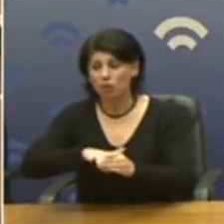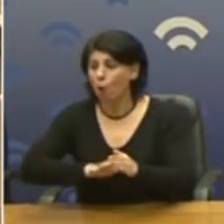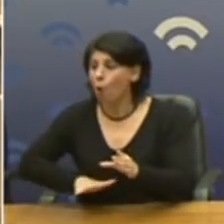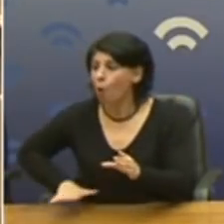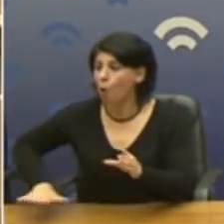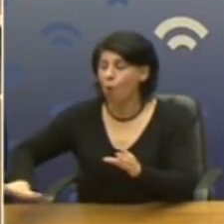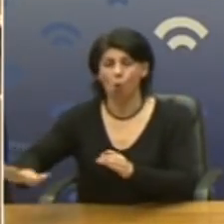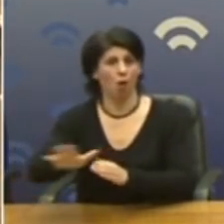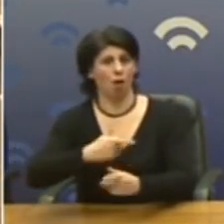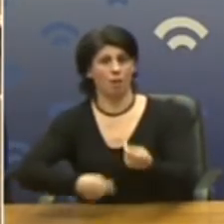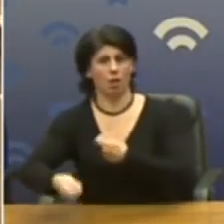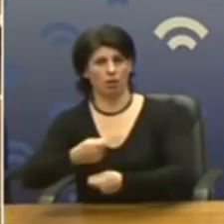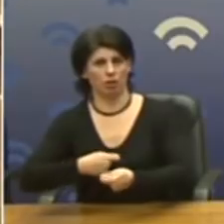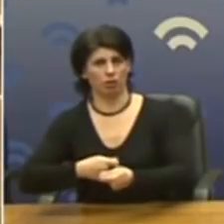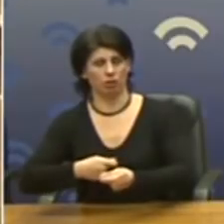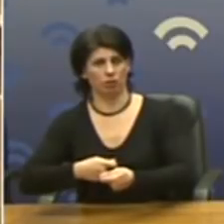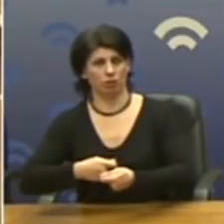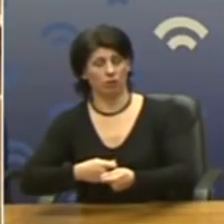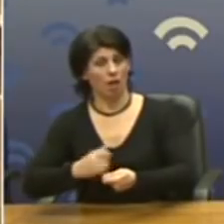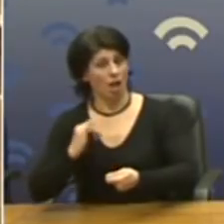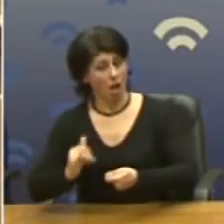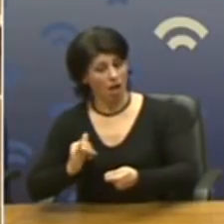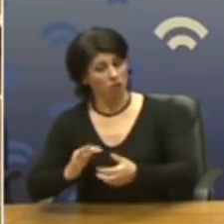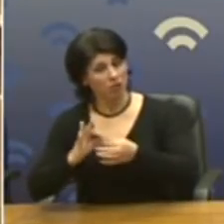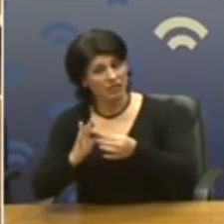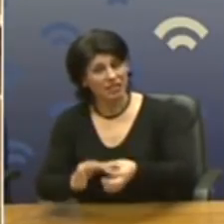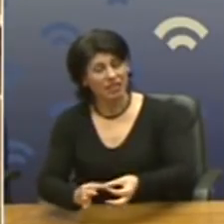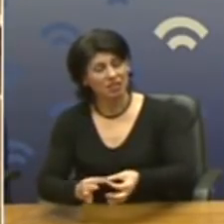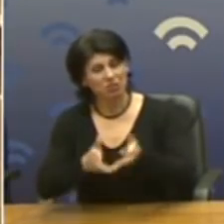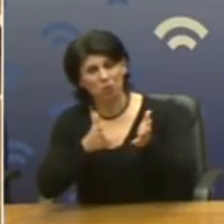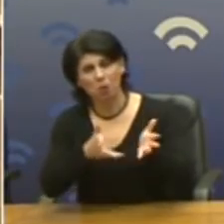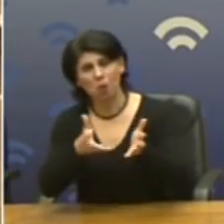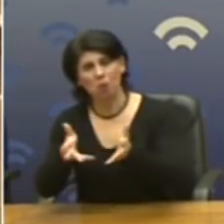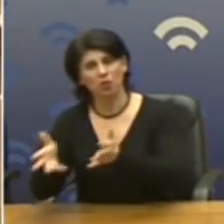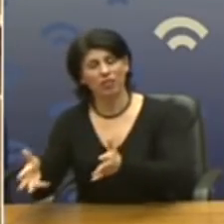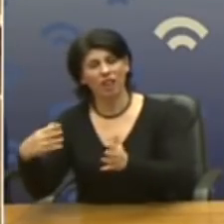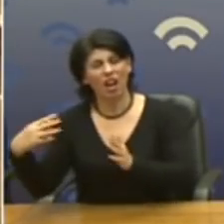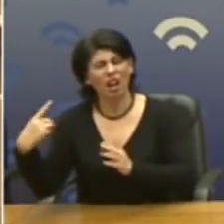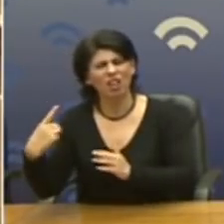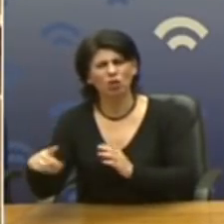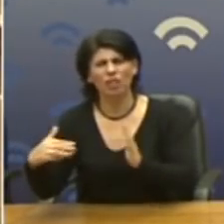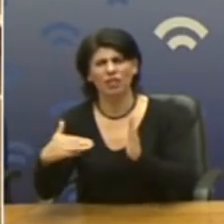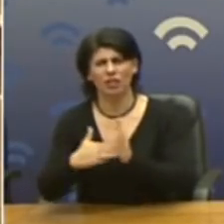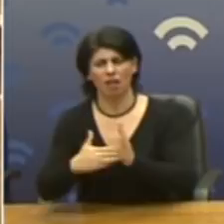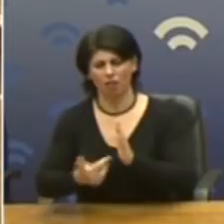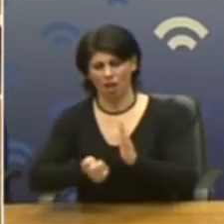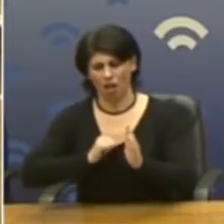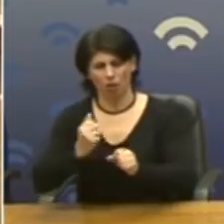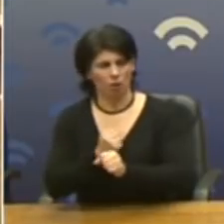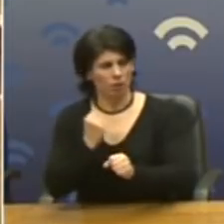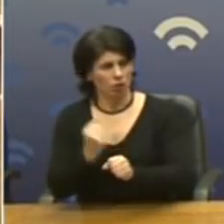επιχειρήσεις. Συνεχίζεται επίσης την κοροϊδία για εκατοντάδες χιλιάδες αυτοαπασχολούμενους